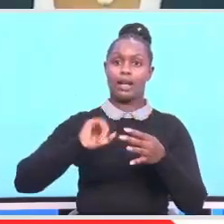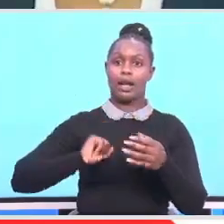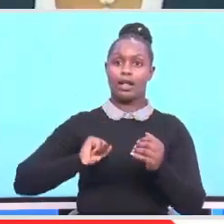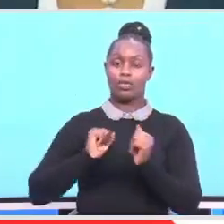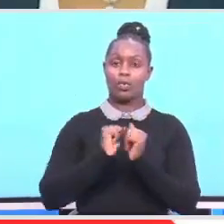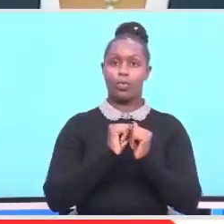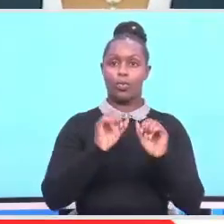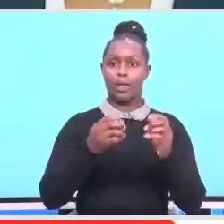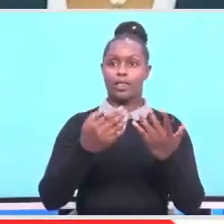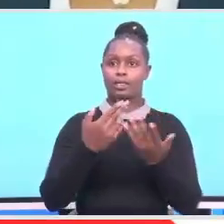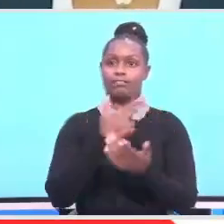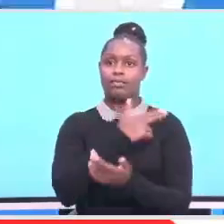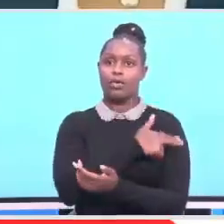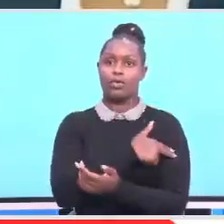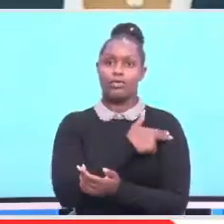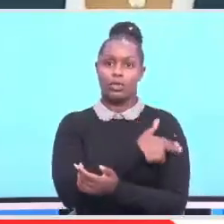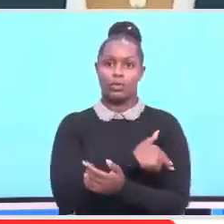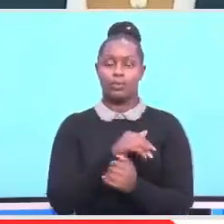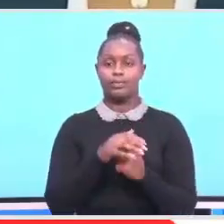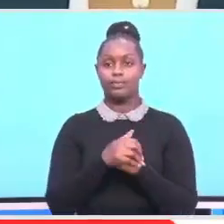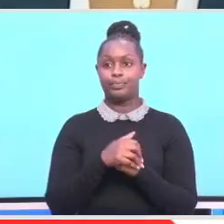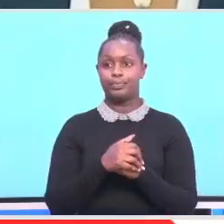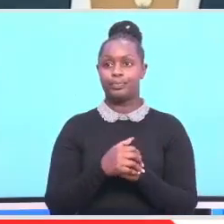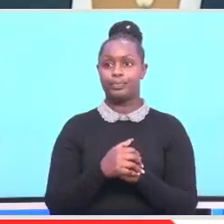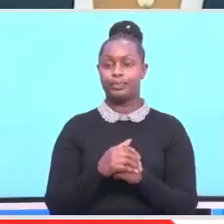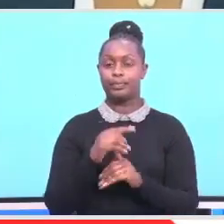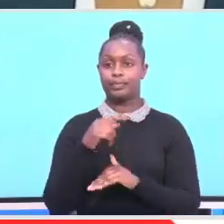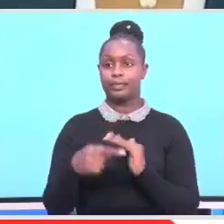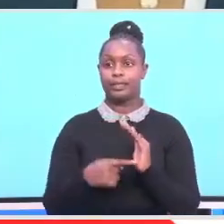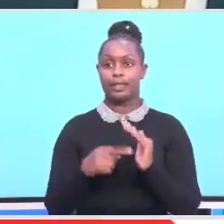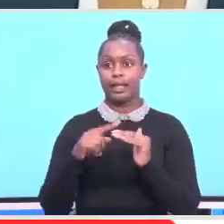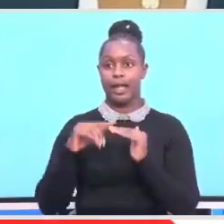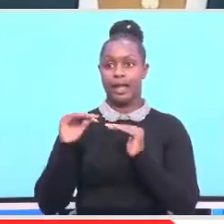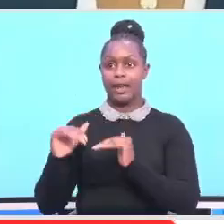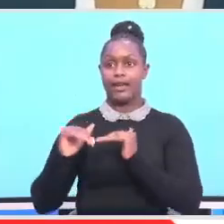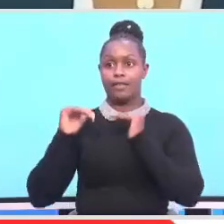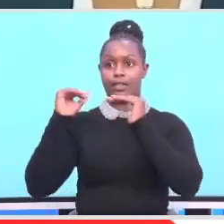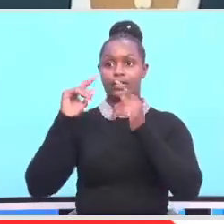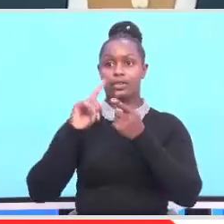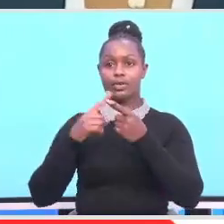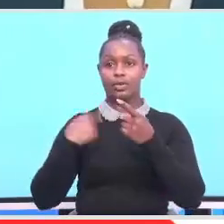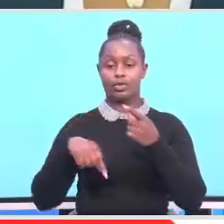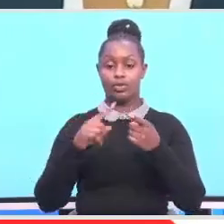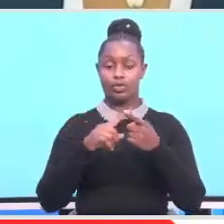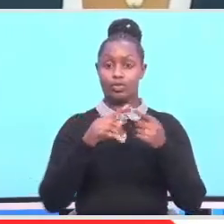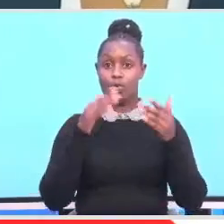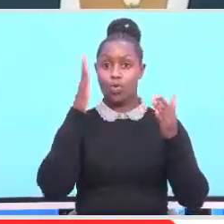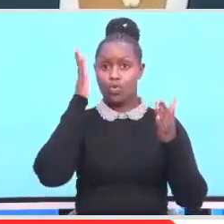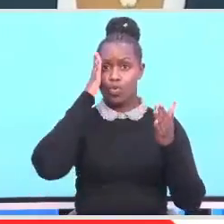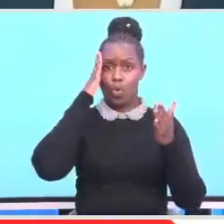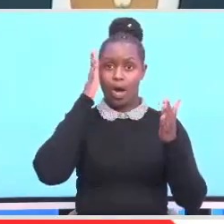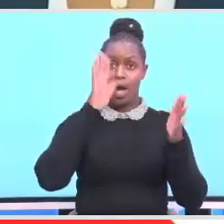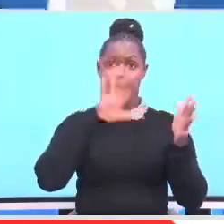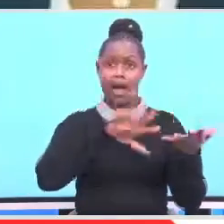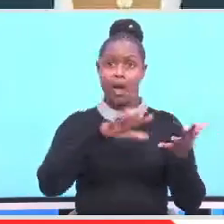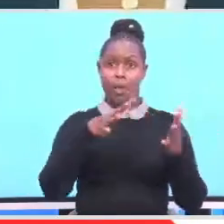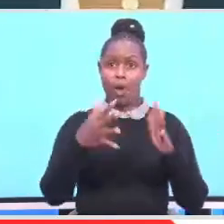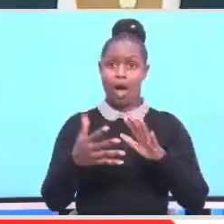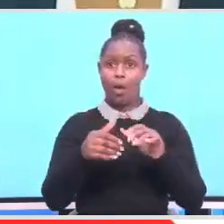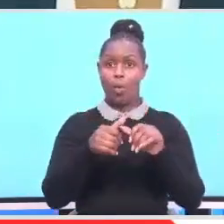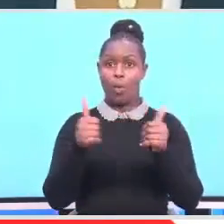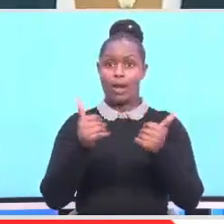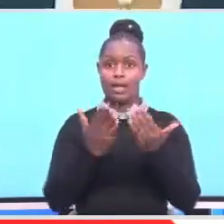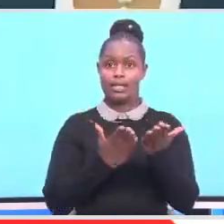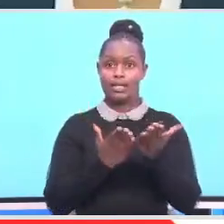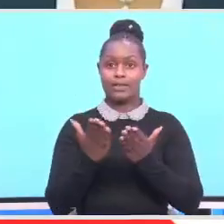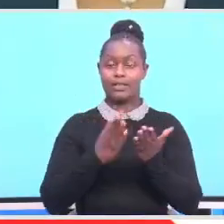vya afya. The clients, those adolescents themselves, to measure how well those services are being